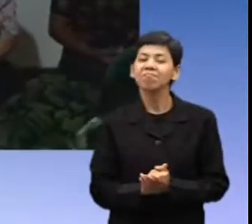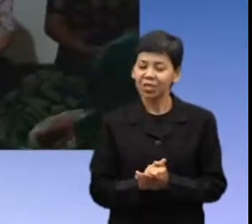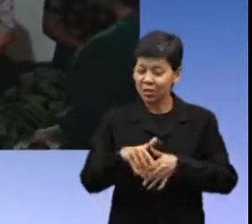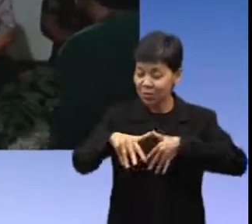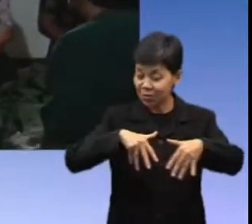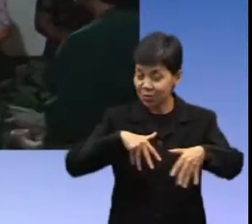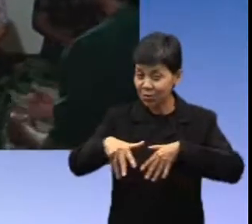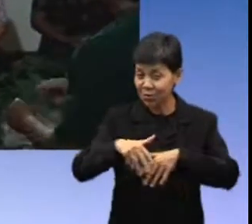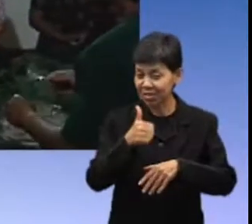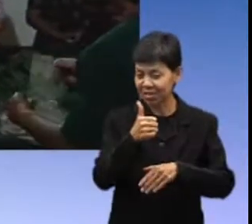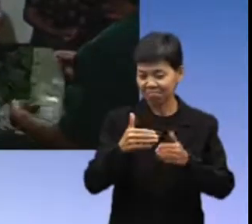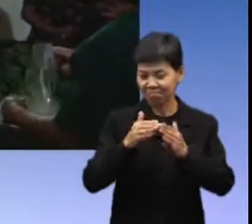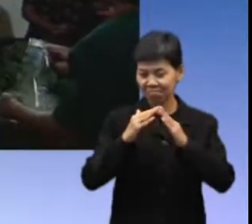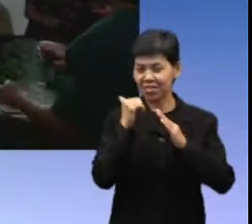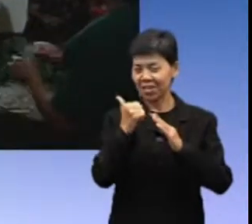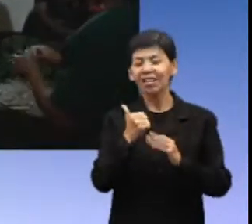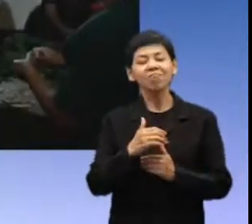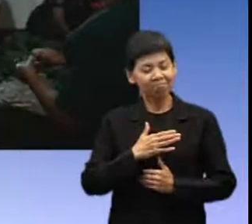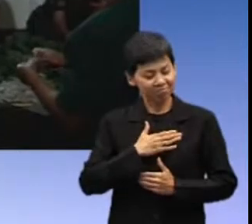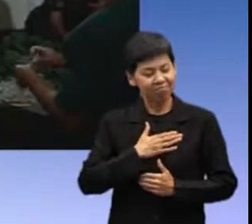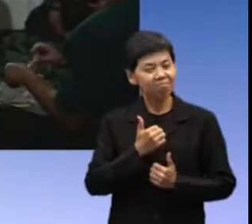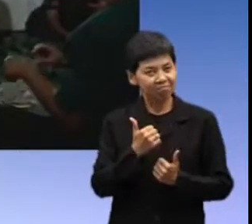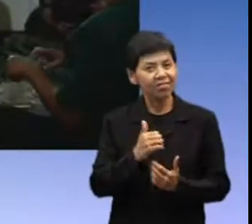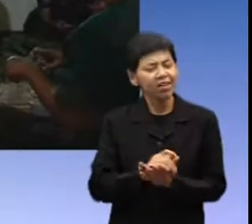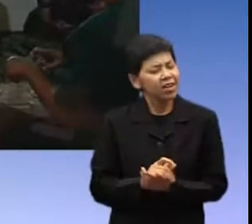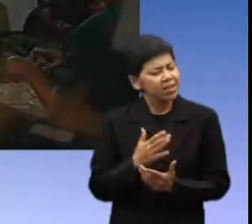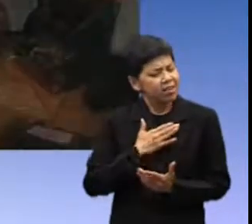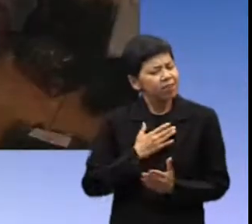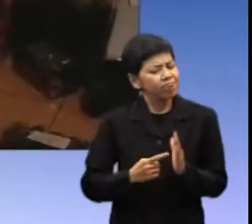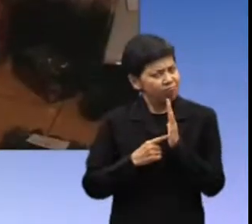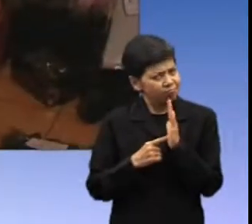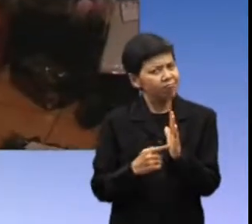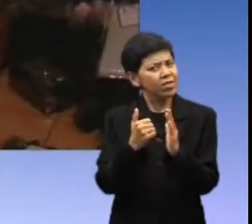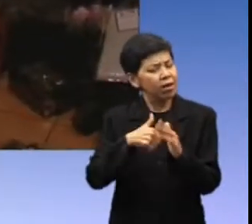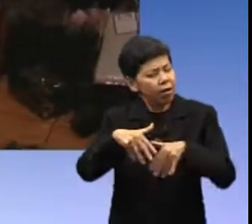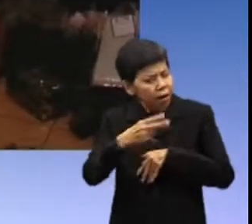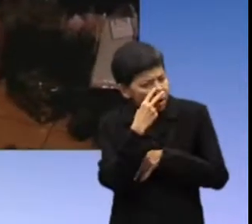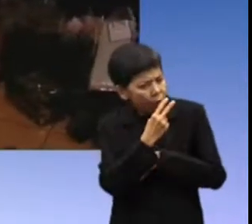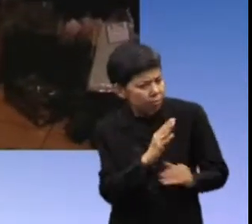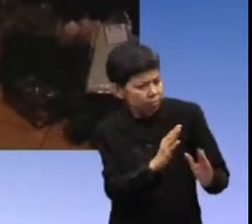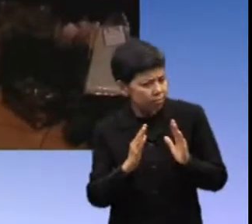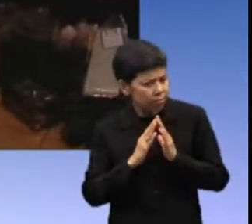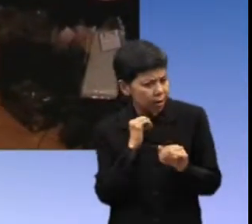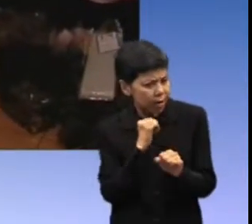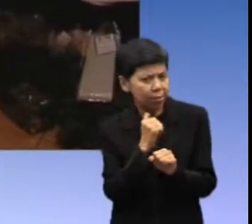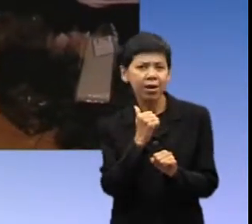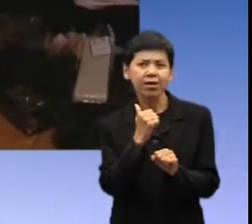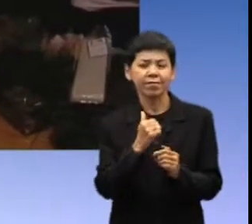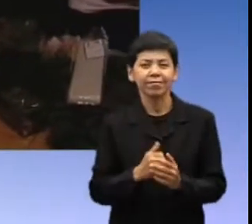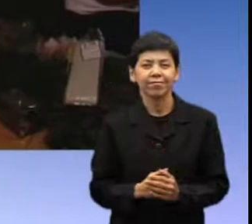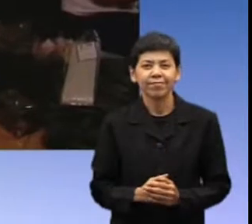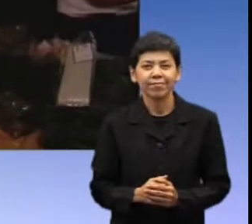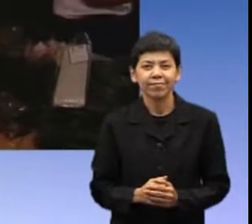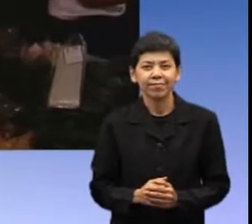านี่คือชุมชนเข้มแข็งอีกแห่งหนึ่งที่น่าสนใจและน่าจะเป็นแบบอย่างให้กับคนในชุมชนอื่นๆได้